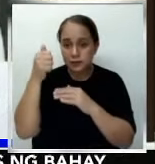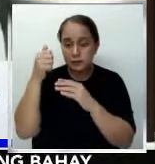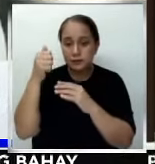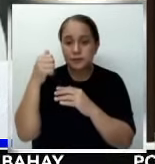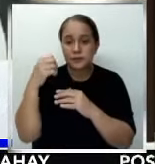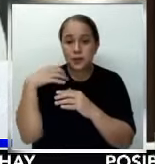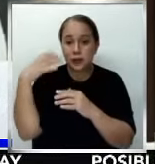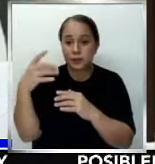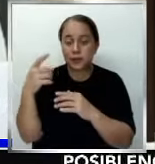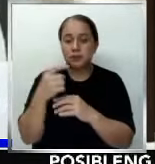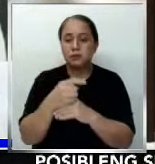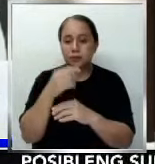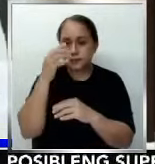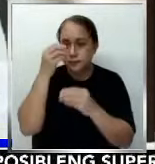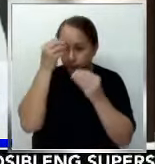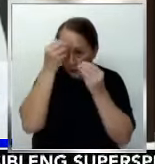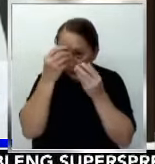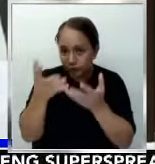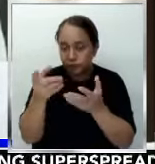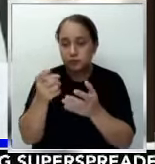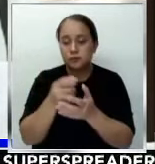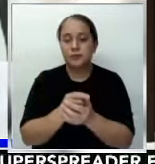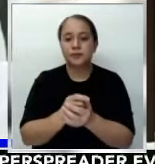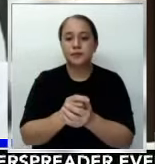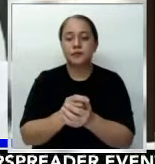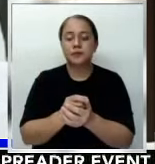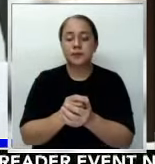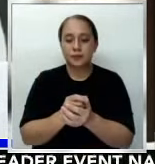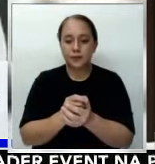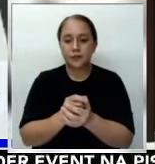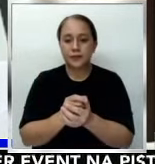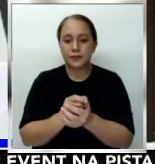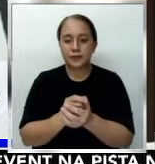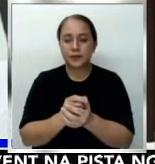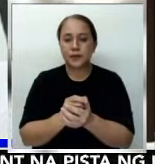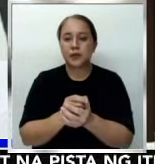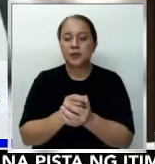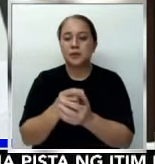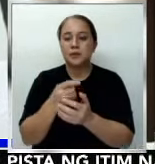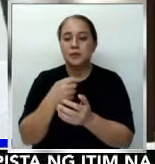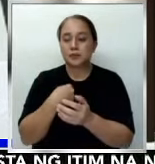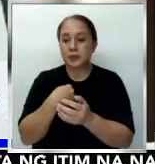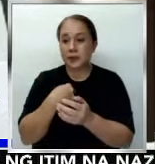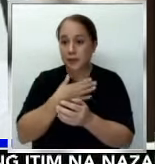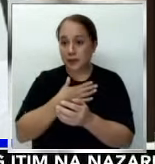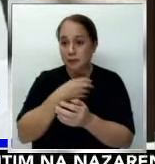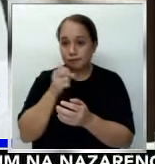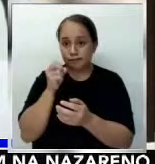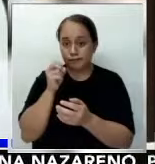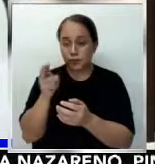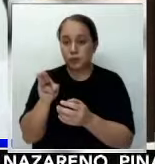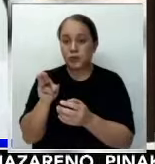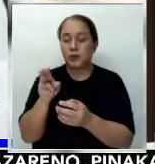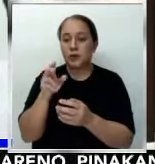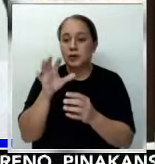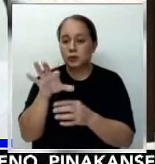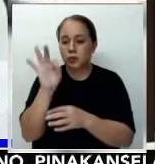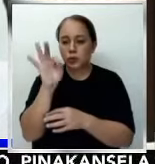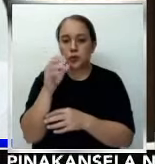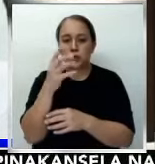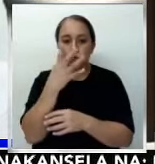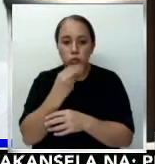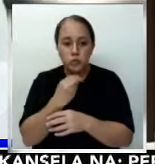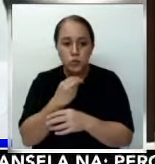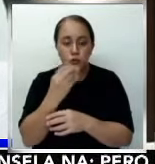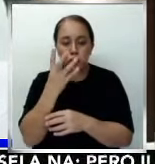on notice and the order for you to find out the persons who